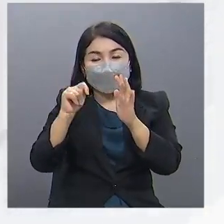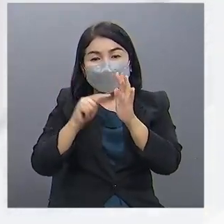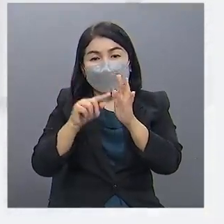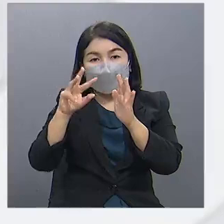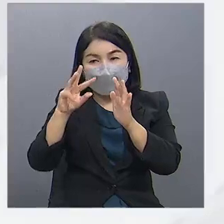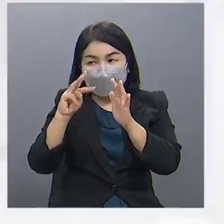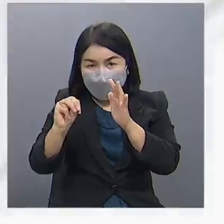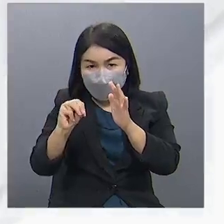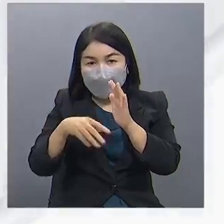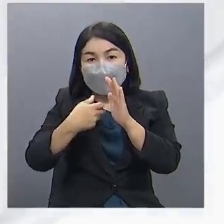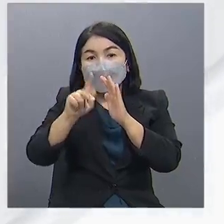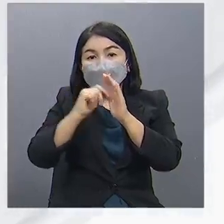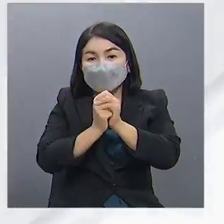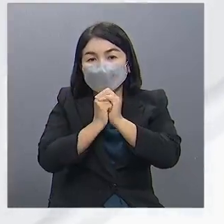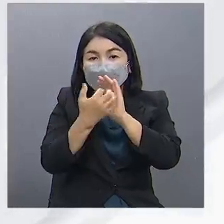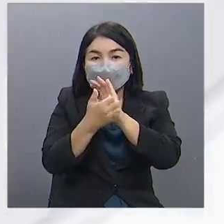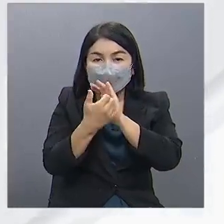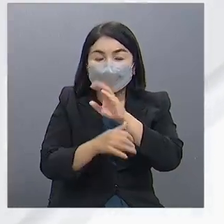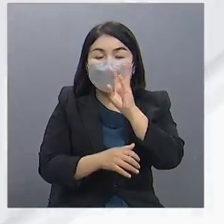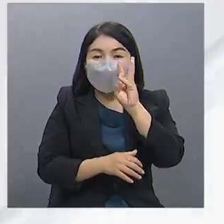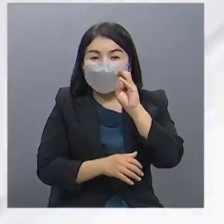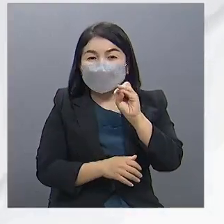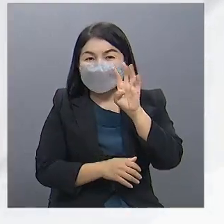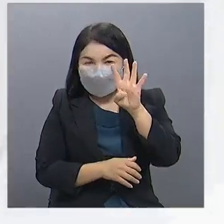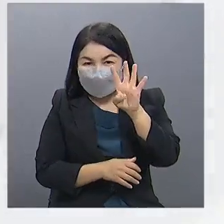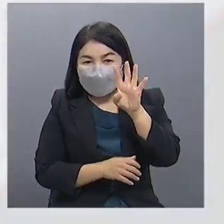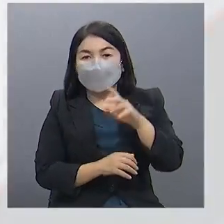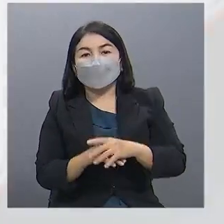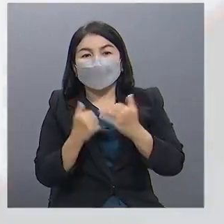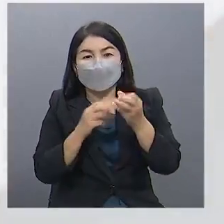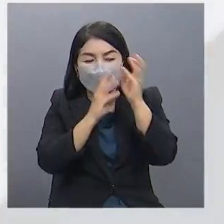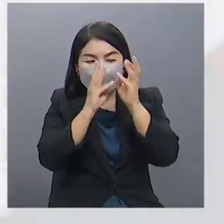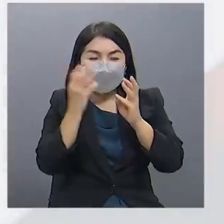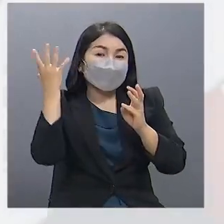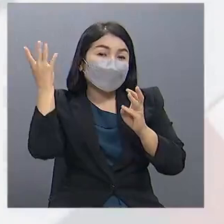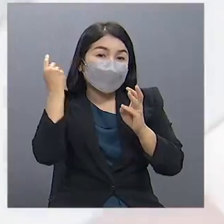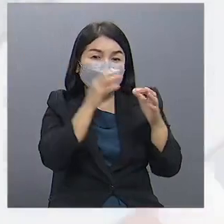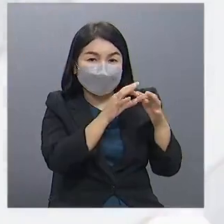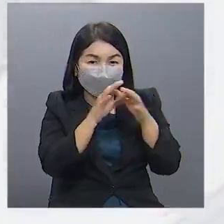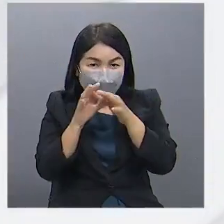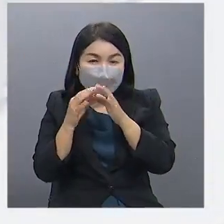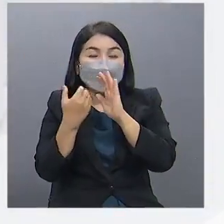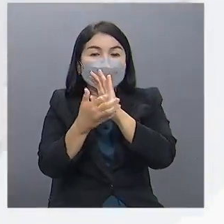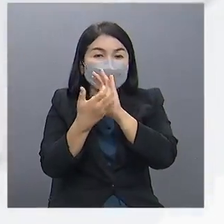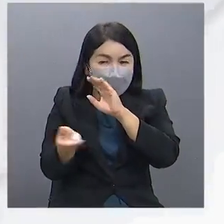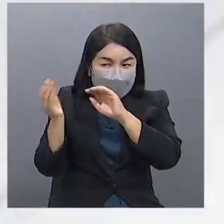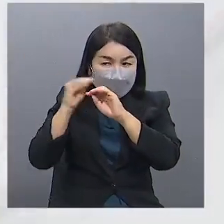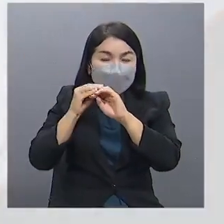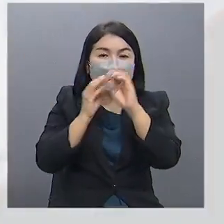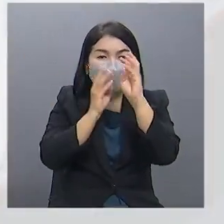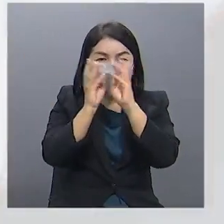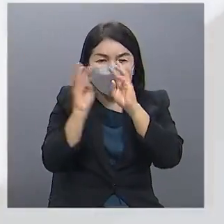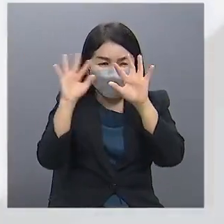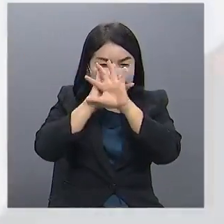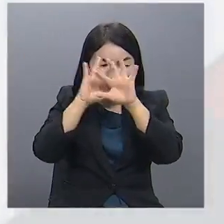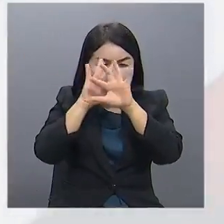ะ64ไมโครกรัมต่อลูกบาศก์เมตรสะสมต่อเนื่องมาจากเมื่อวานนี้แล้วตะวันออกเฉียงเหนือวันนี้พบเพิ่มขึ้นด้วยนะคะมีการสะสม